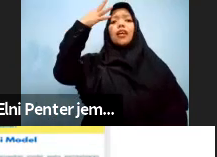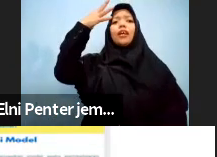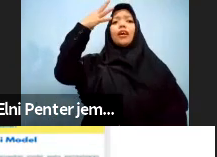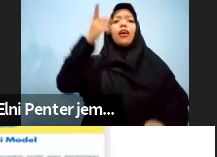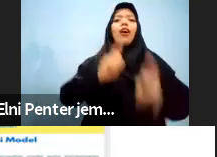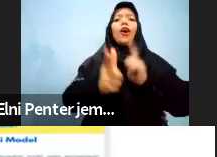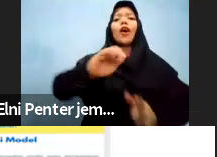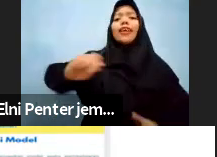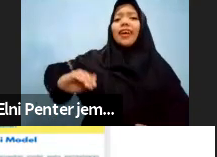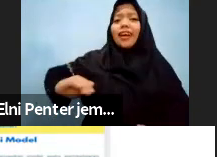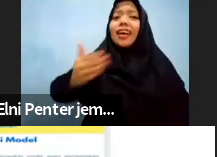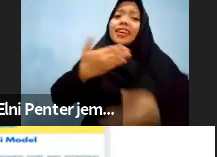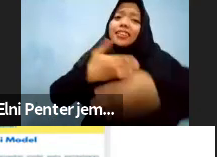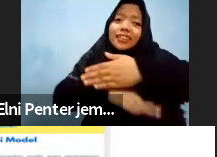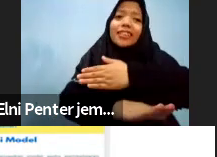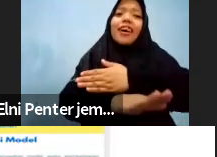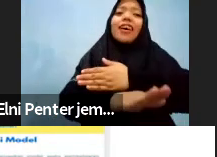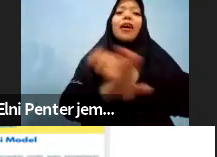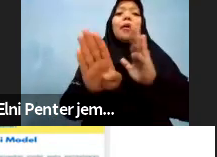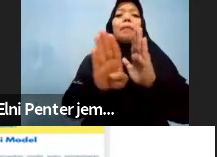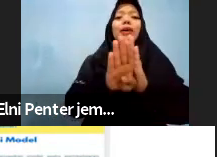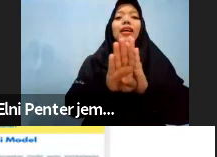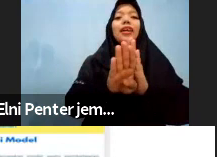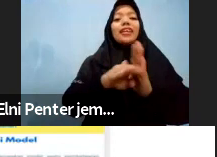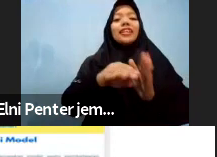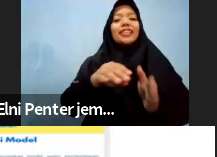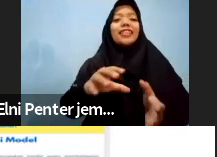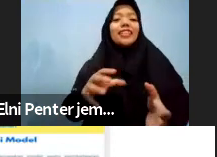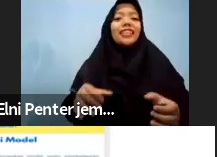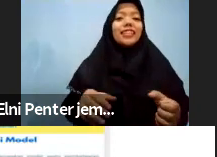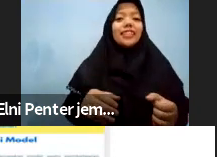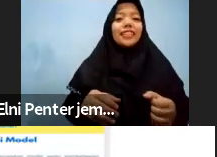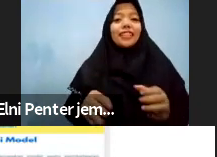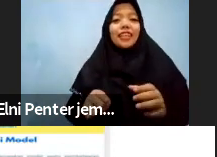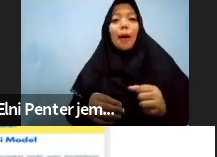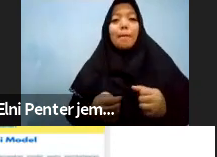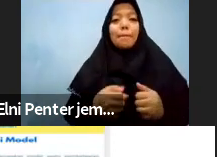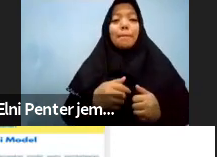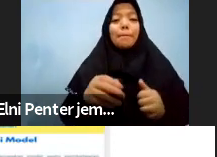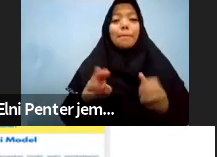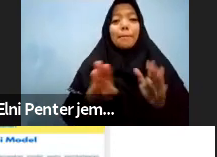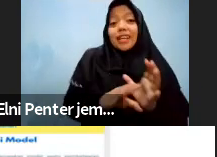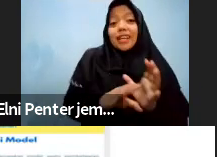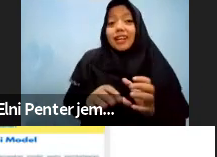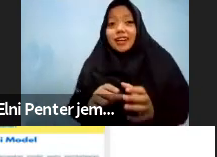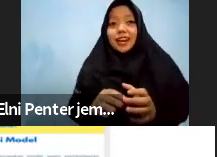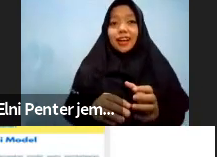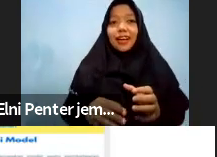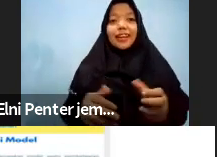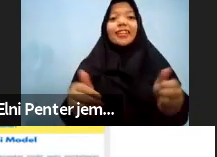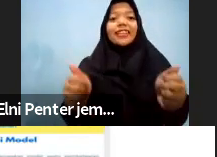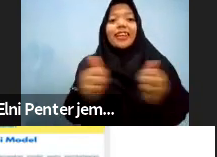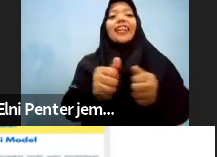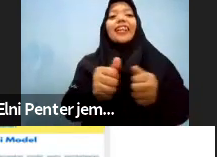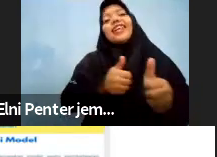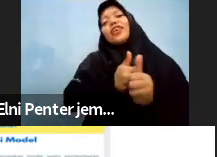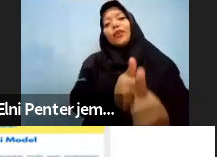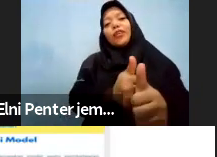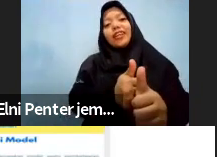sedang bersenandung bergoyang dan mengikuti perintah dari sebuah lagu ini